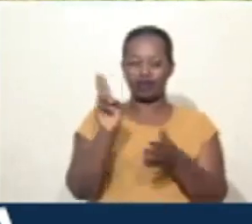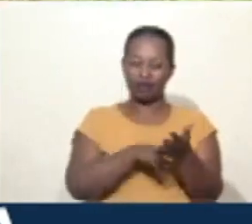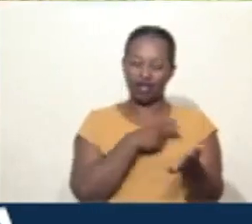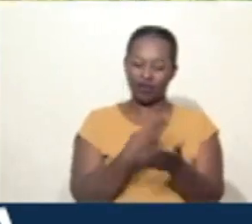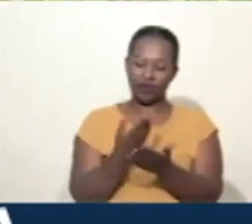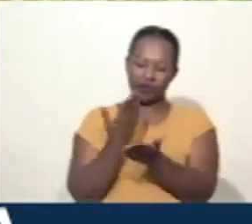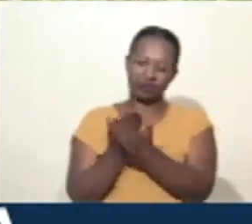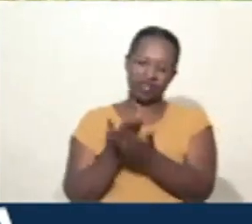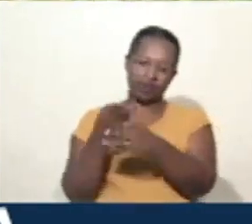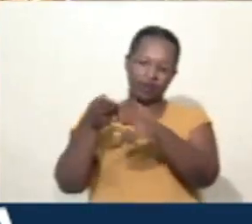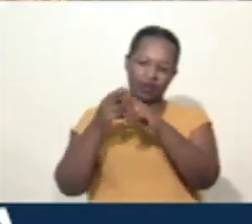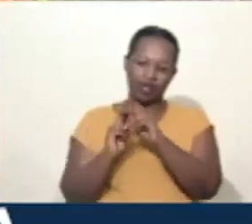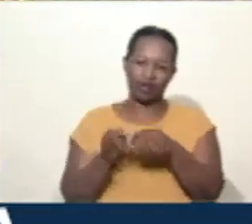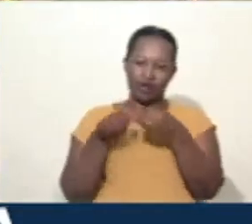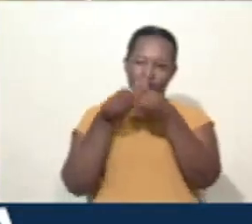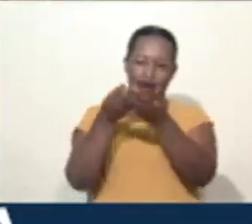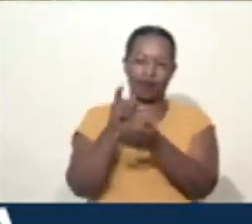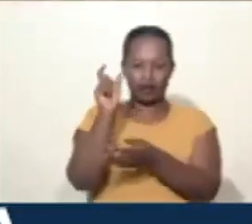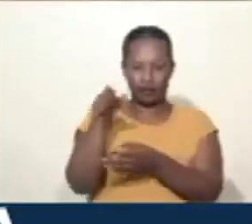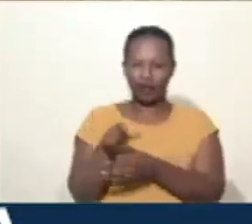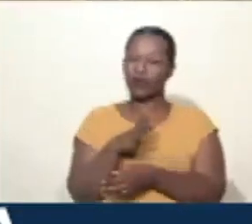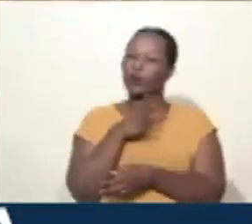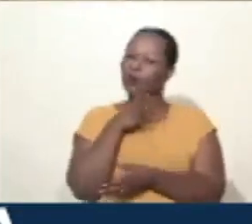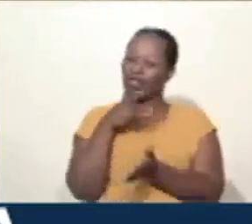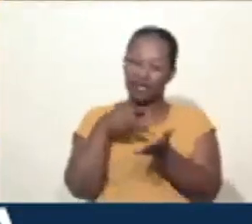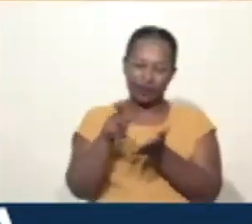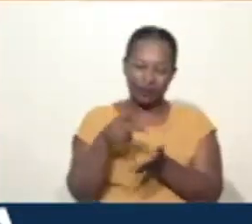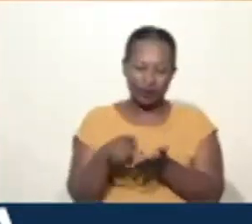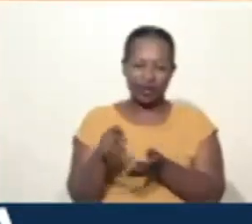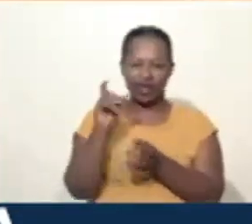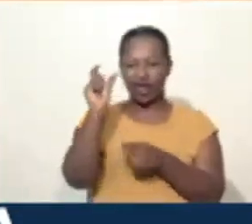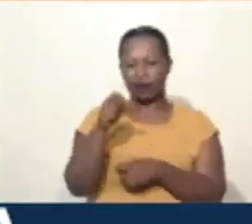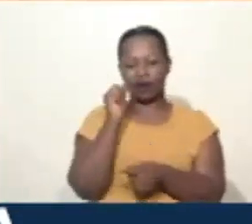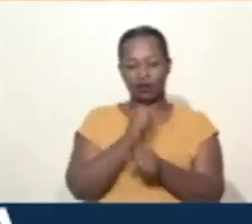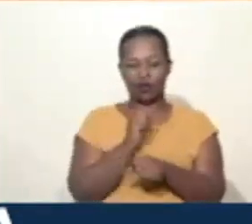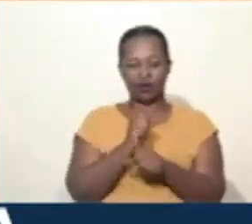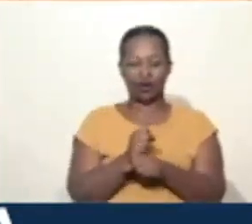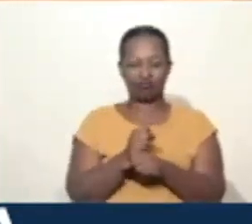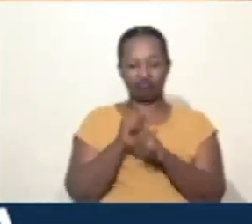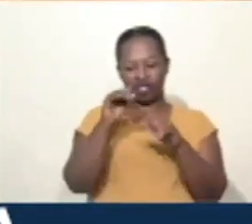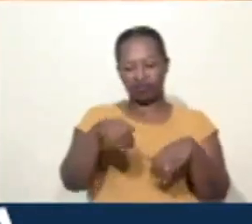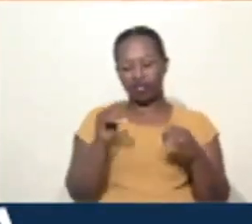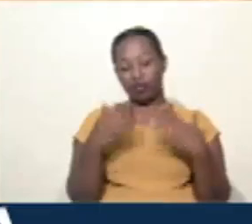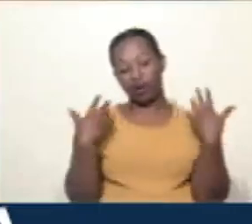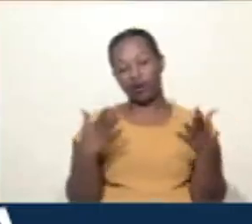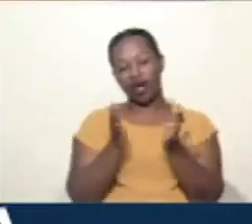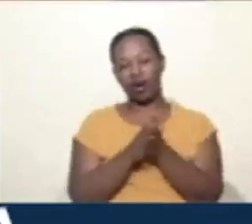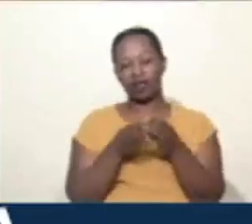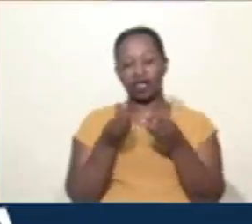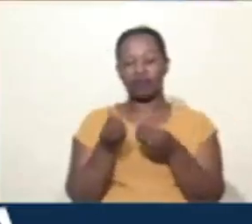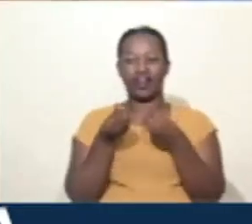zahawe abagenerwa bikorwa b'iyi gahunda, gukererwa kwishyura abarimo n'abakora imirimo y'amaboko, ndetse n'amafaranga ahabwa abagenerwa